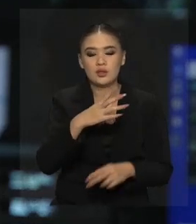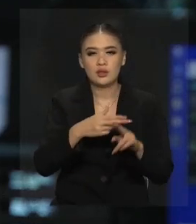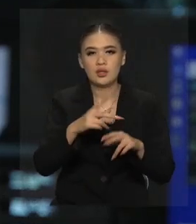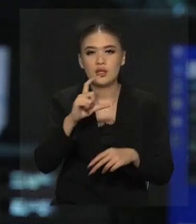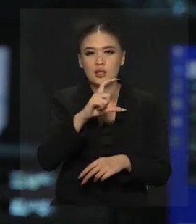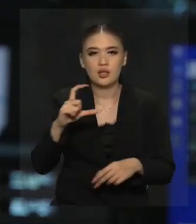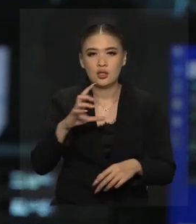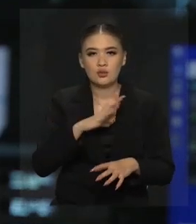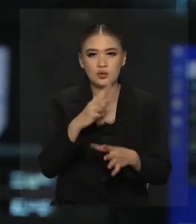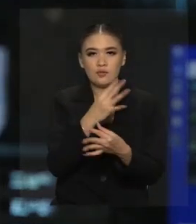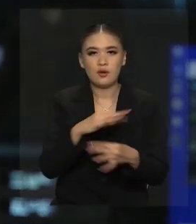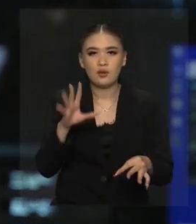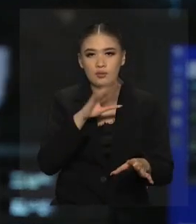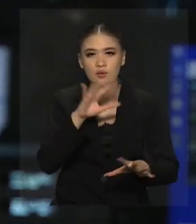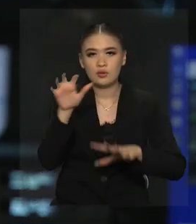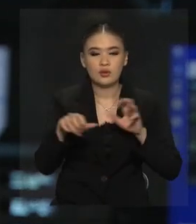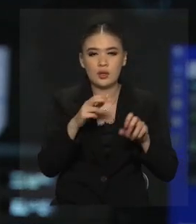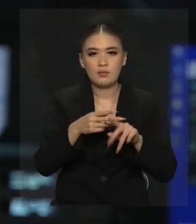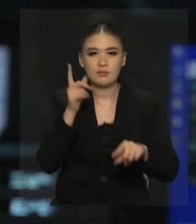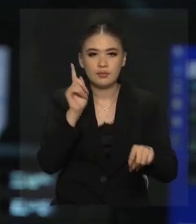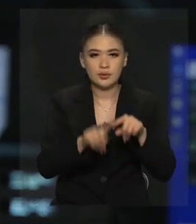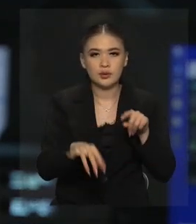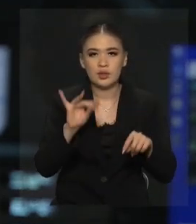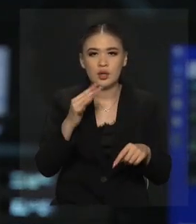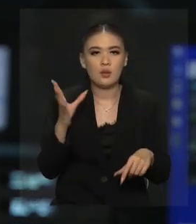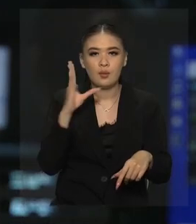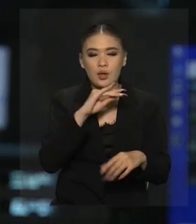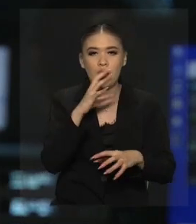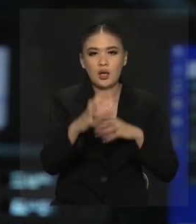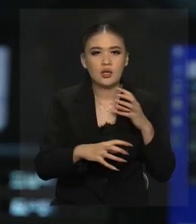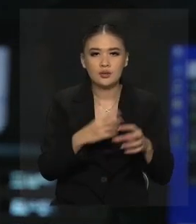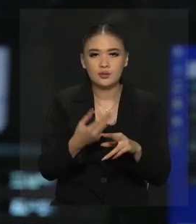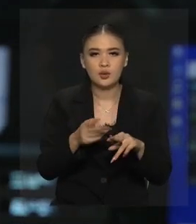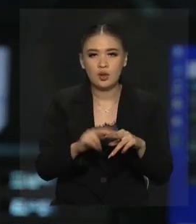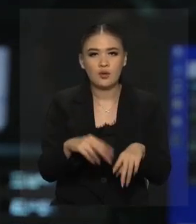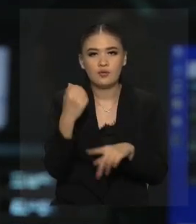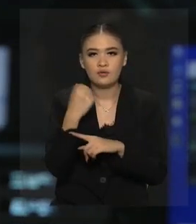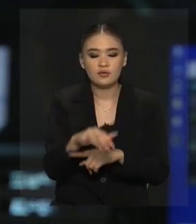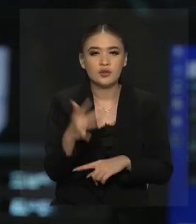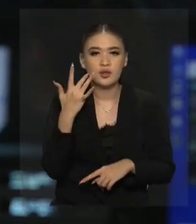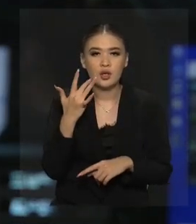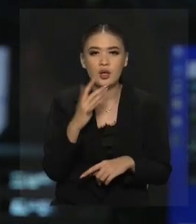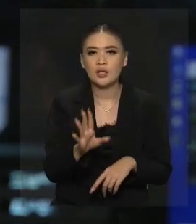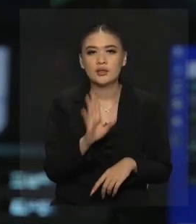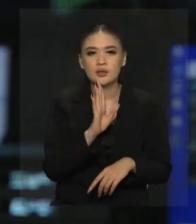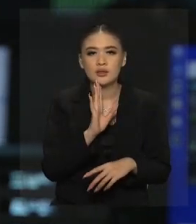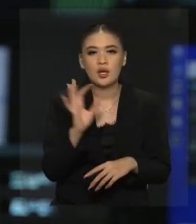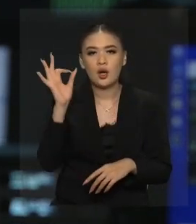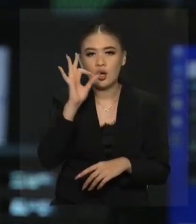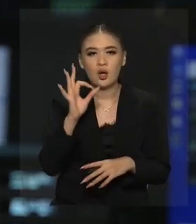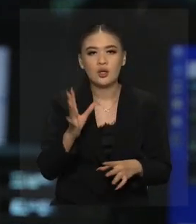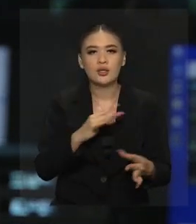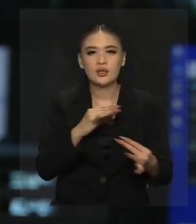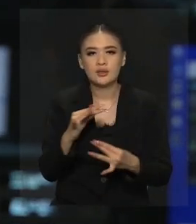көмегінсіз еркін өрмелейді. Өте шапшаң әрі епті бойжеткен түрлі әлемдік додаларда топ жарып жүр. Өрмекші қызбен кәсіби мереке